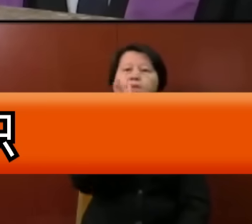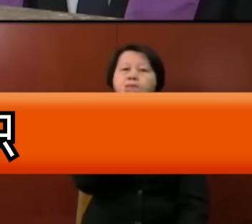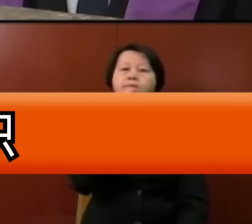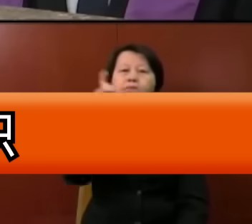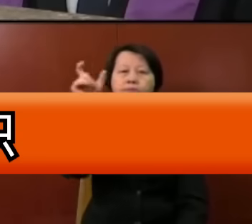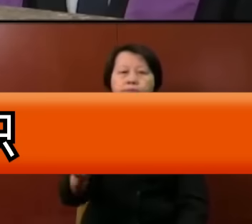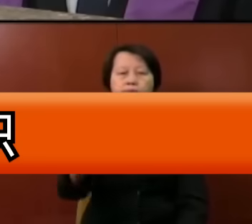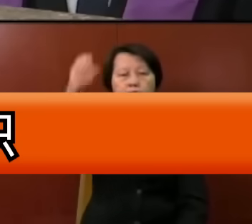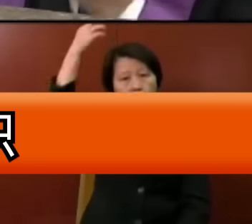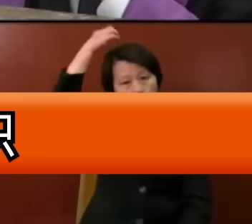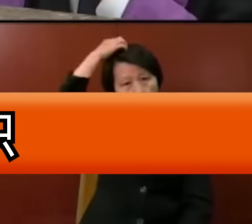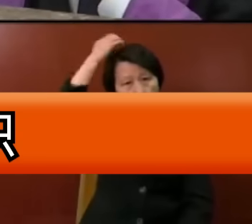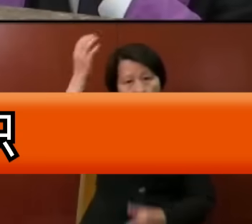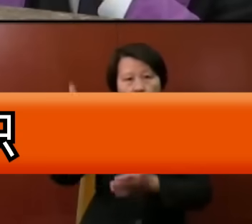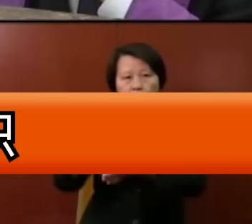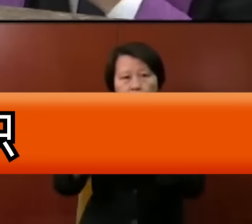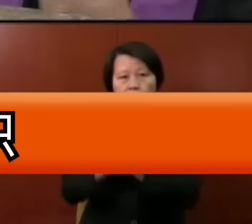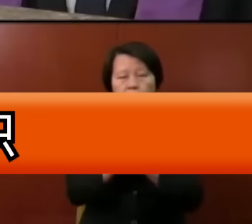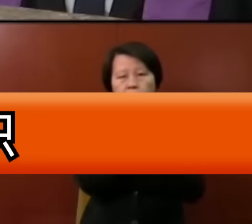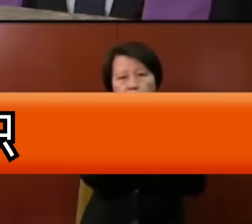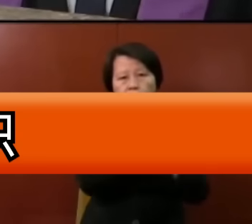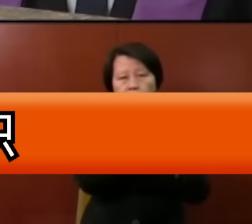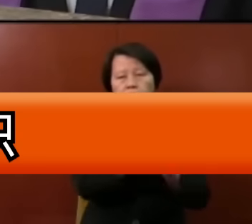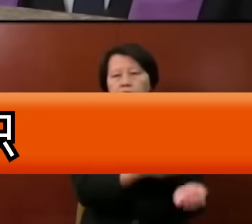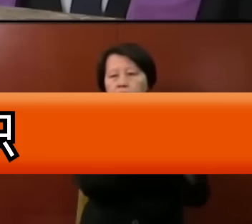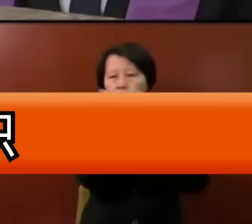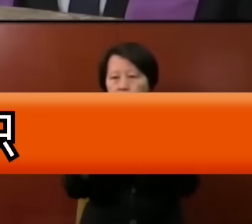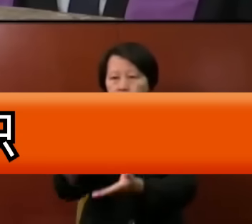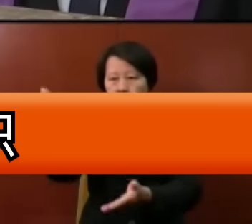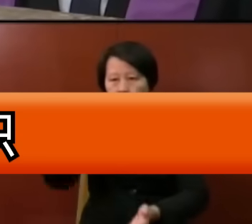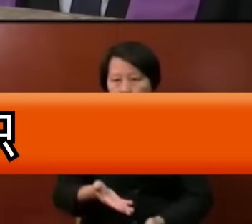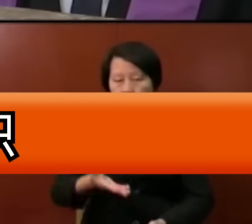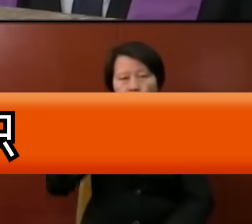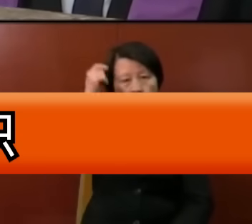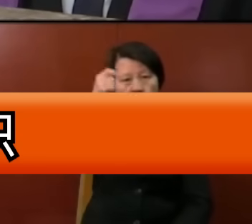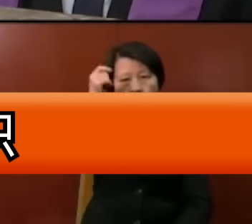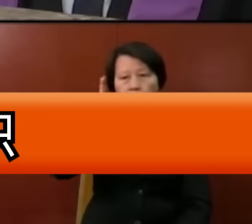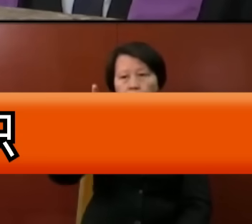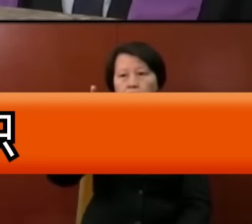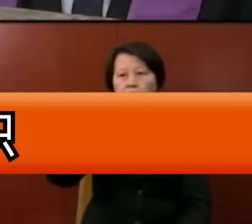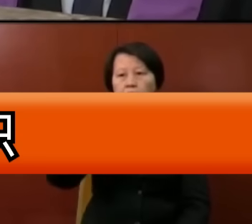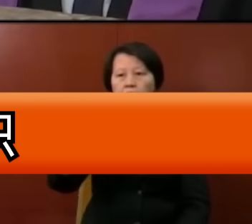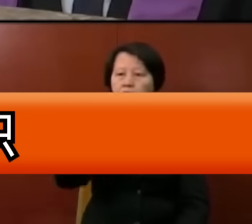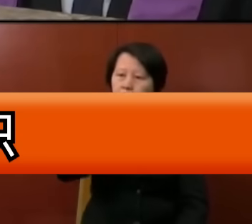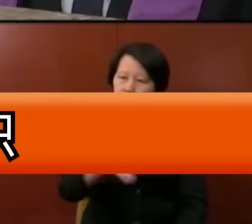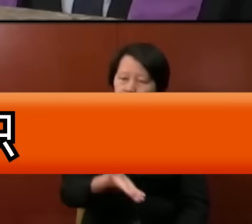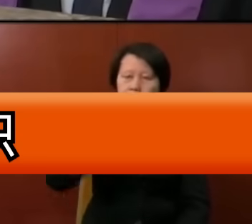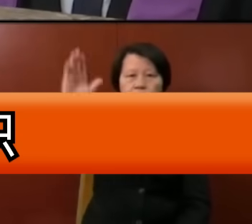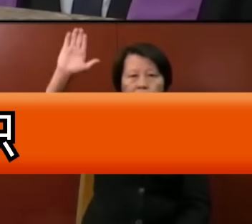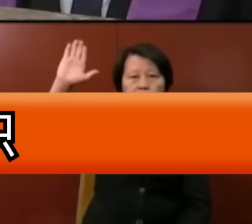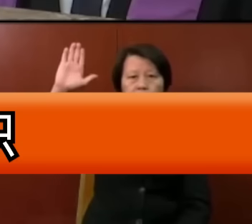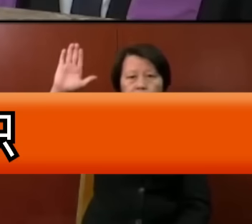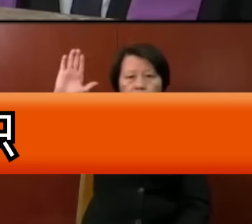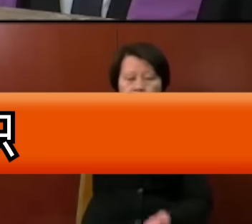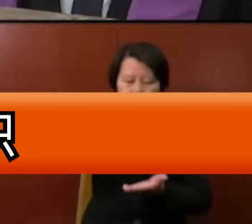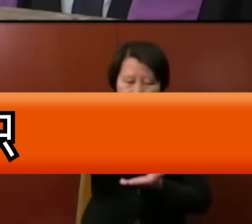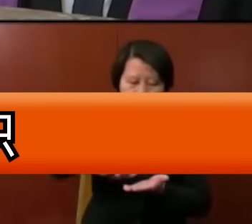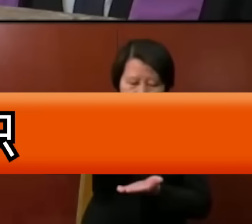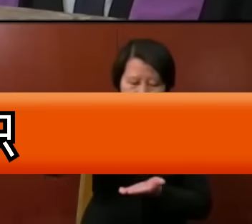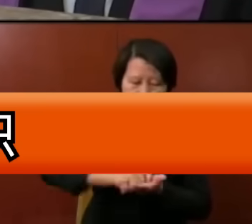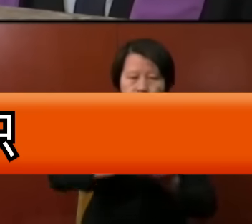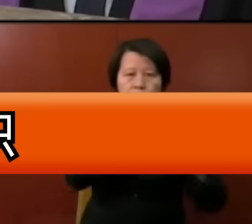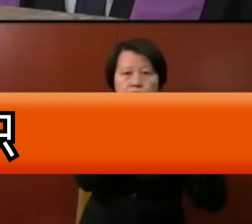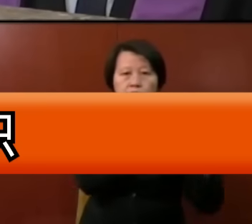Selangor diminta Mentari dewan untuk mempersilahkan bahwasan mengangkat Sumpah dan menandatangani surat sumpah jabatan